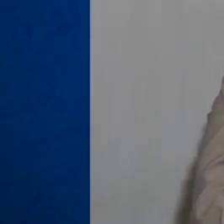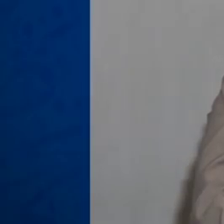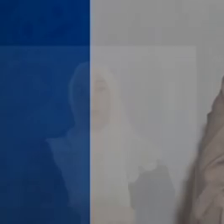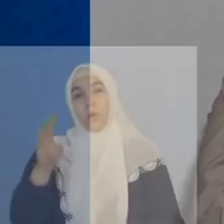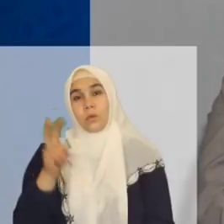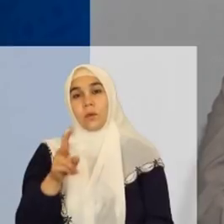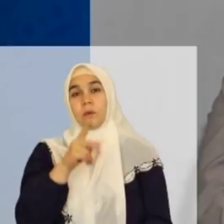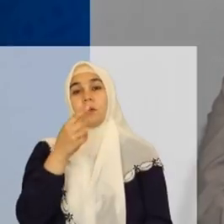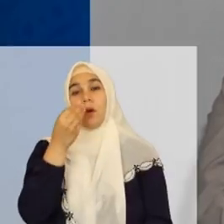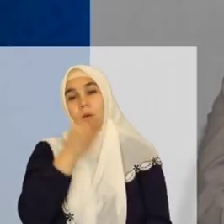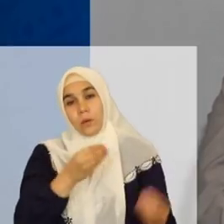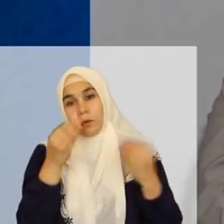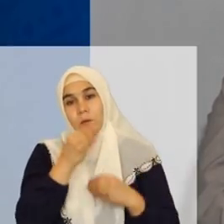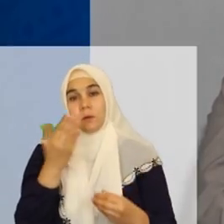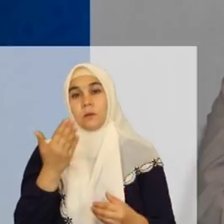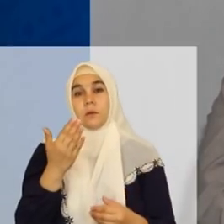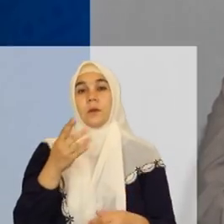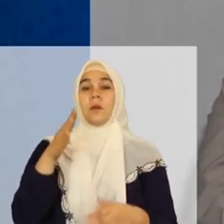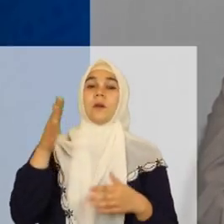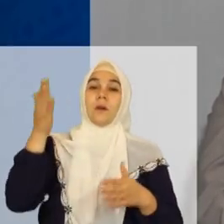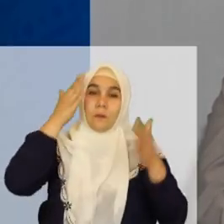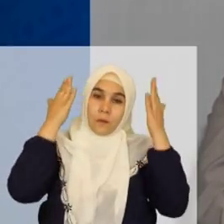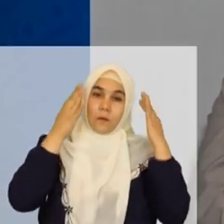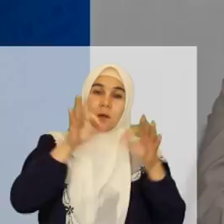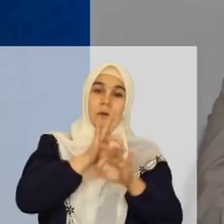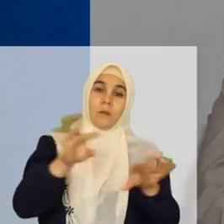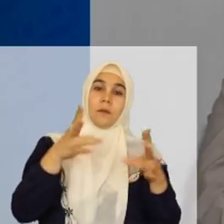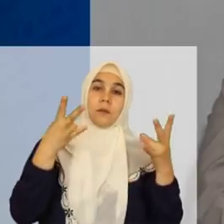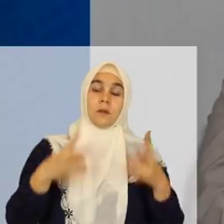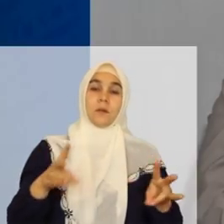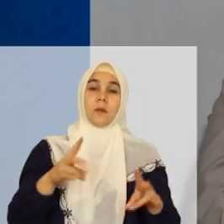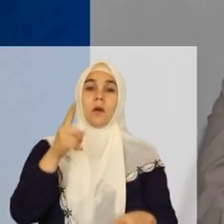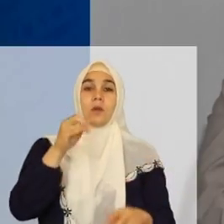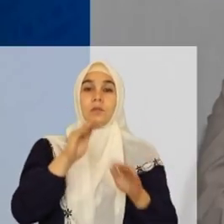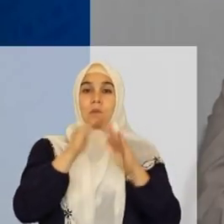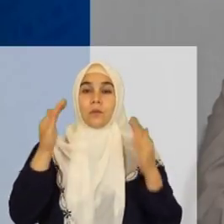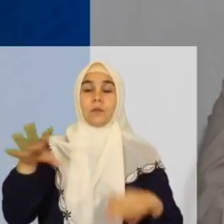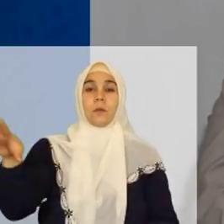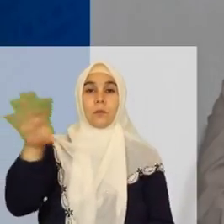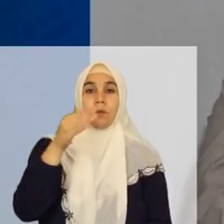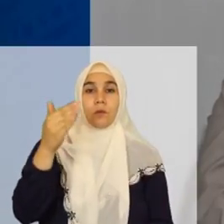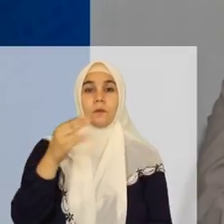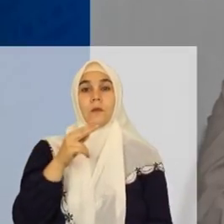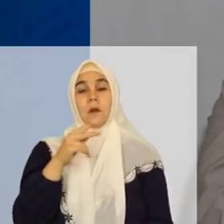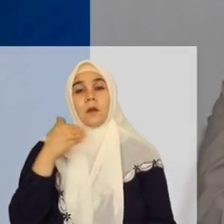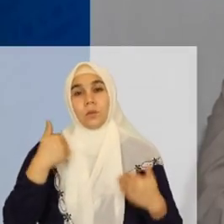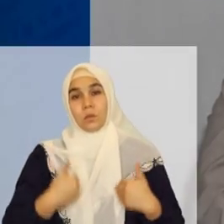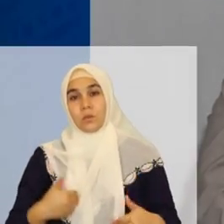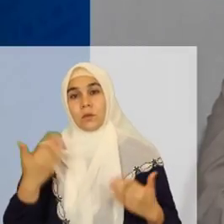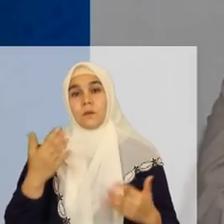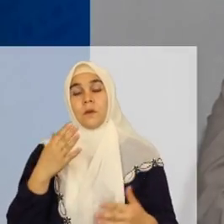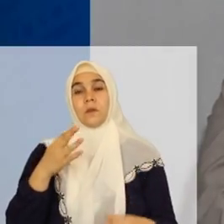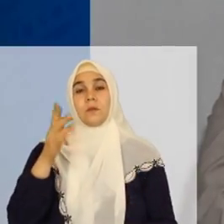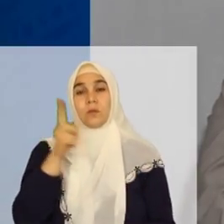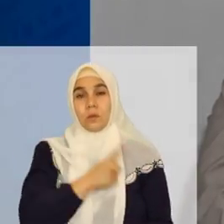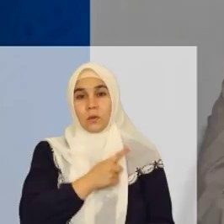O'tirib olib, og'iz ovqatdan, u yoqdagi o'yin kulgidan gapirmasdan hoji butun vujudini unutib